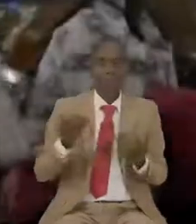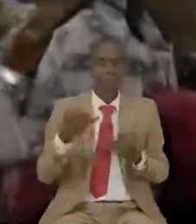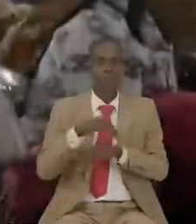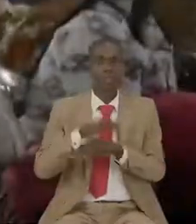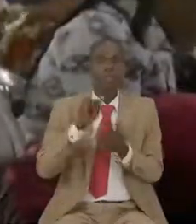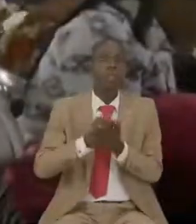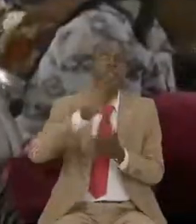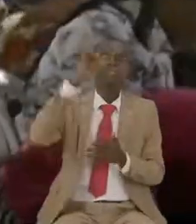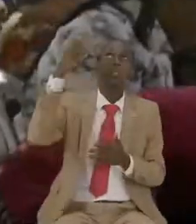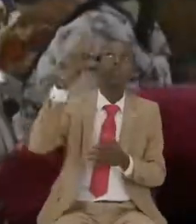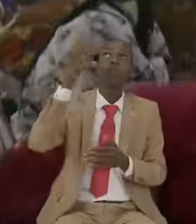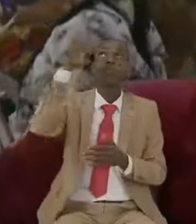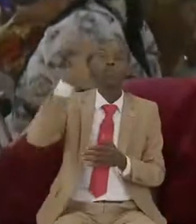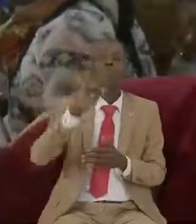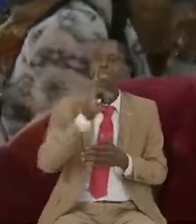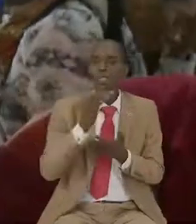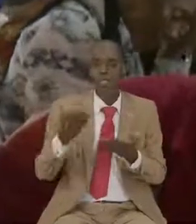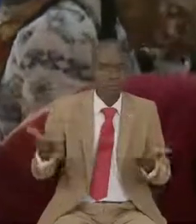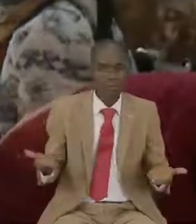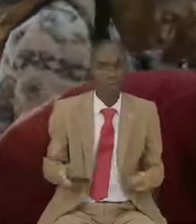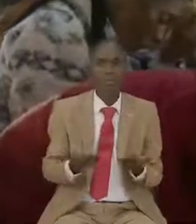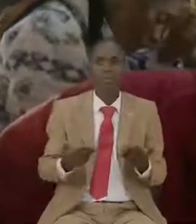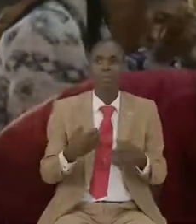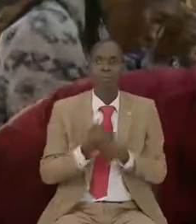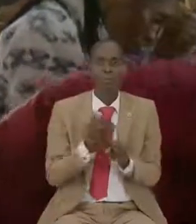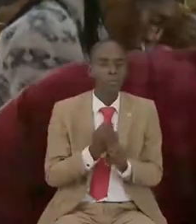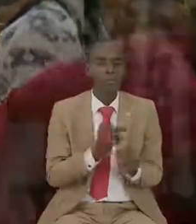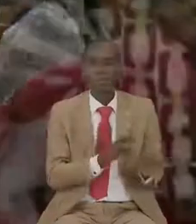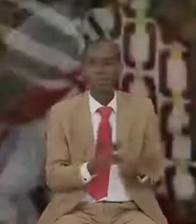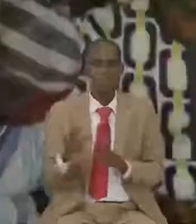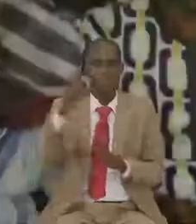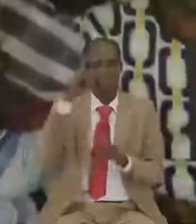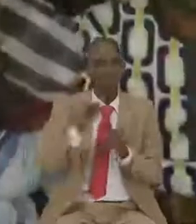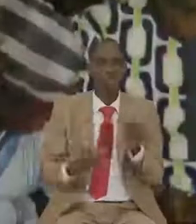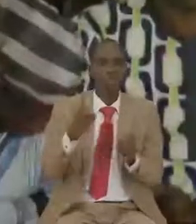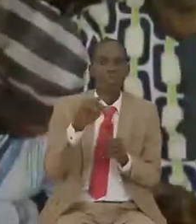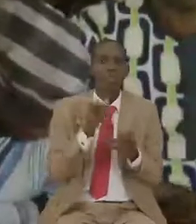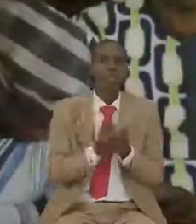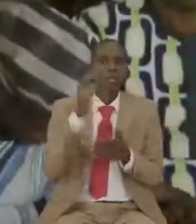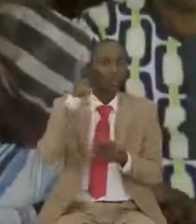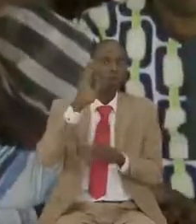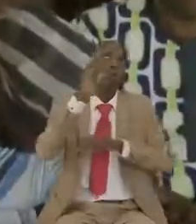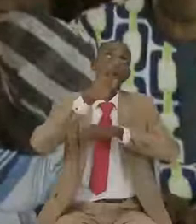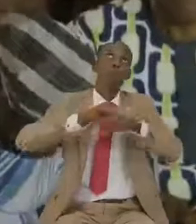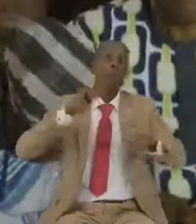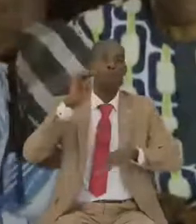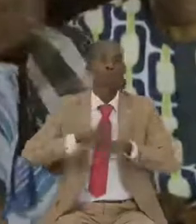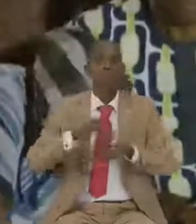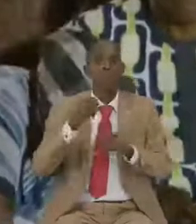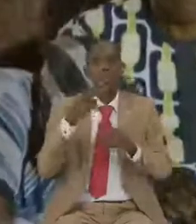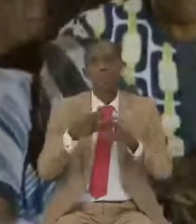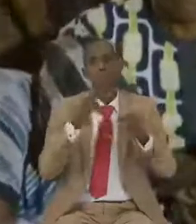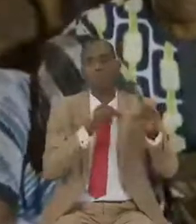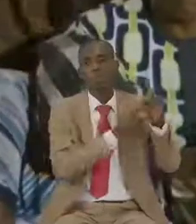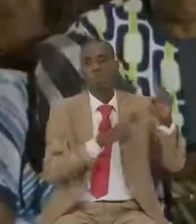pour sauver votre âme. La grâce de Dieu est ici, disponible pour tout le monde